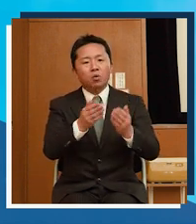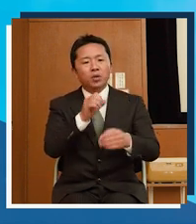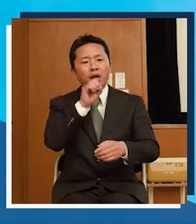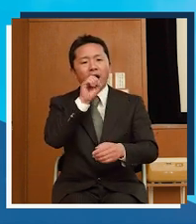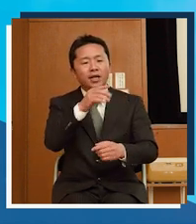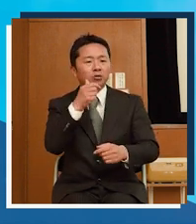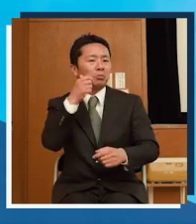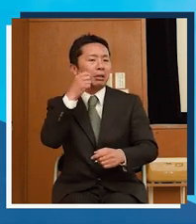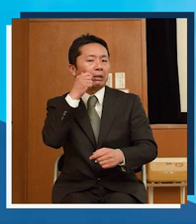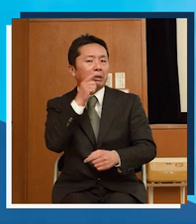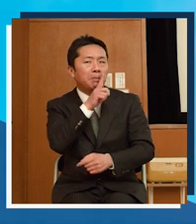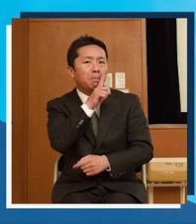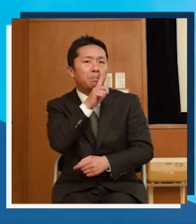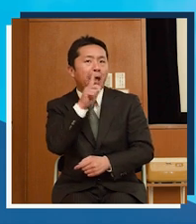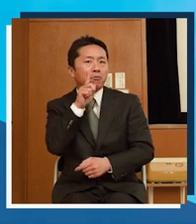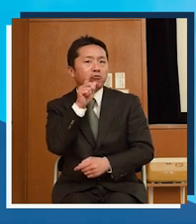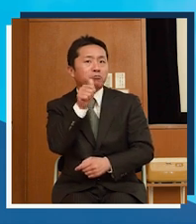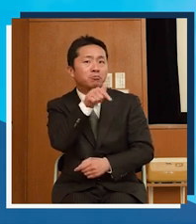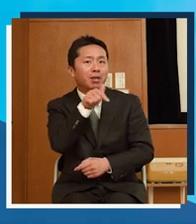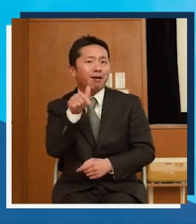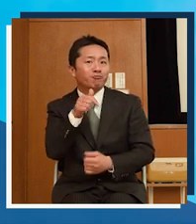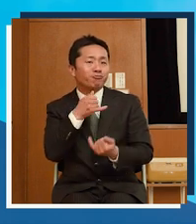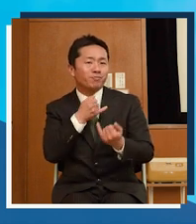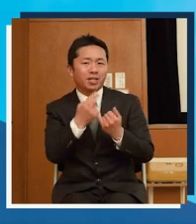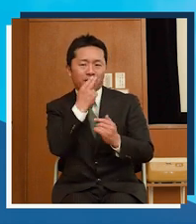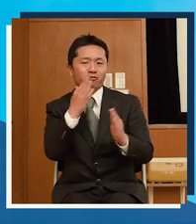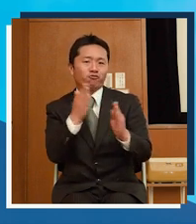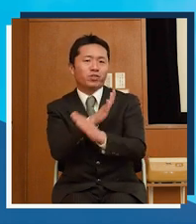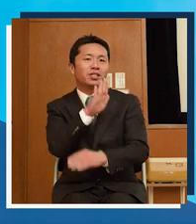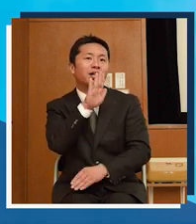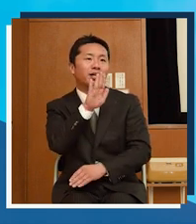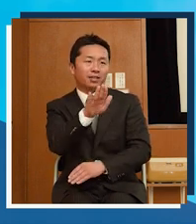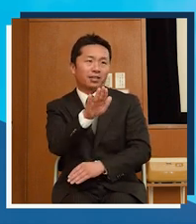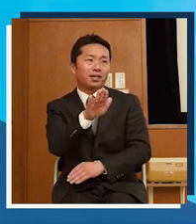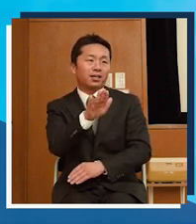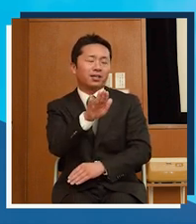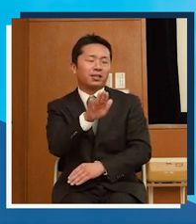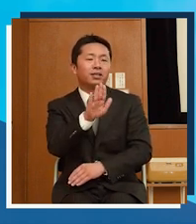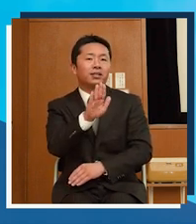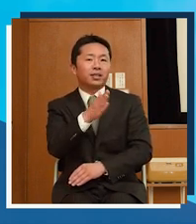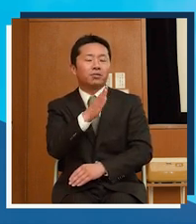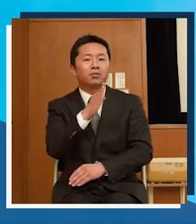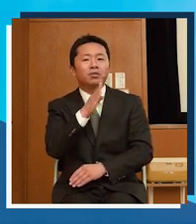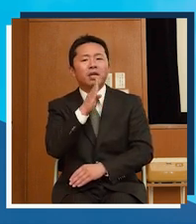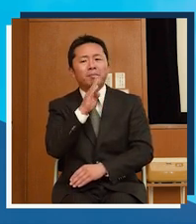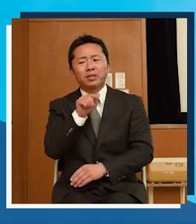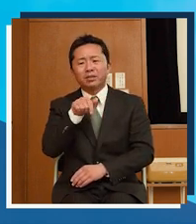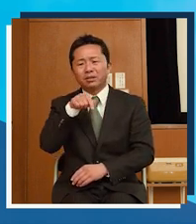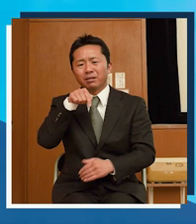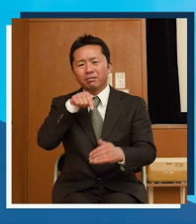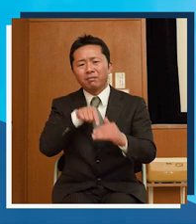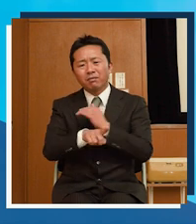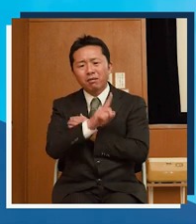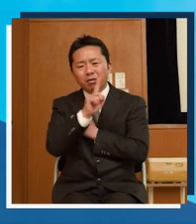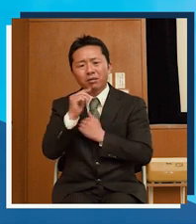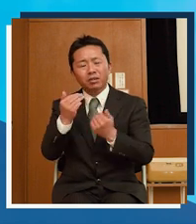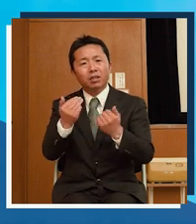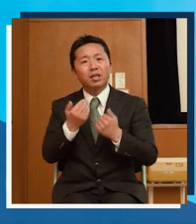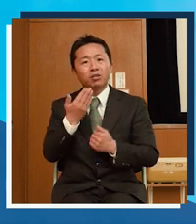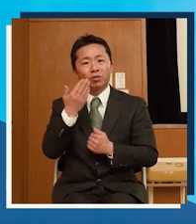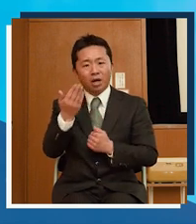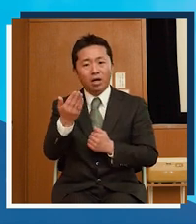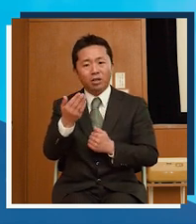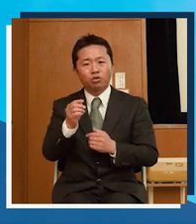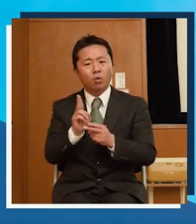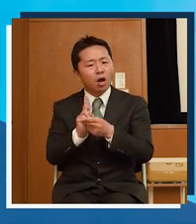な影響がありましたへのこで撮った写真なんですけど1人で行きましたけどやっぱりなんでタブーなってるかって言と沖縄の中で分断が